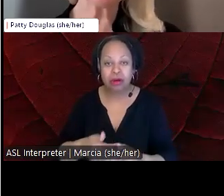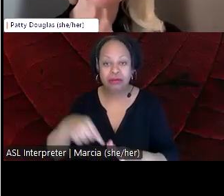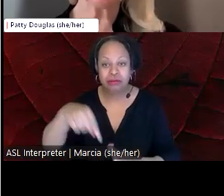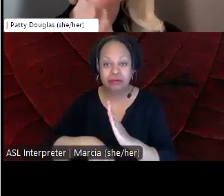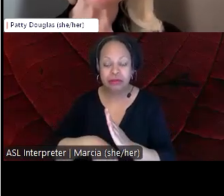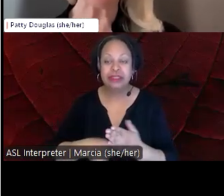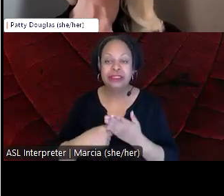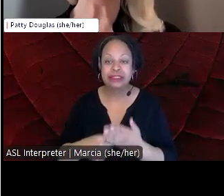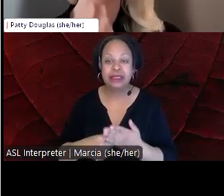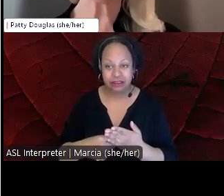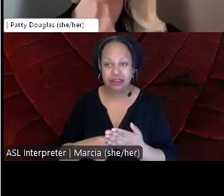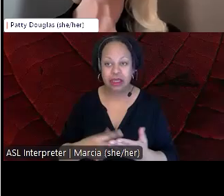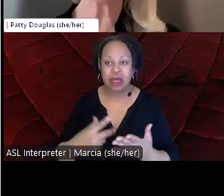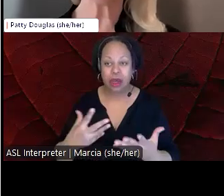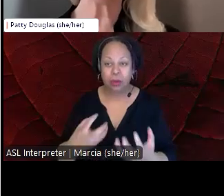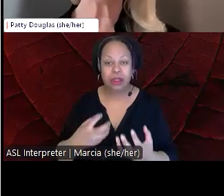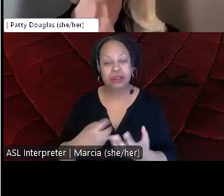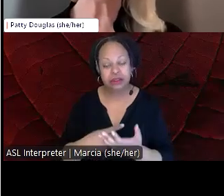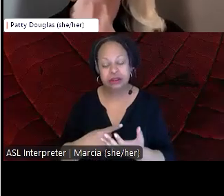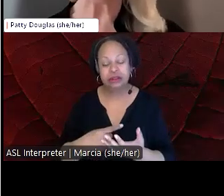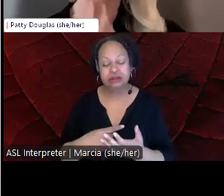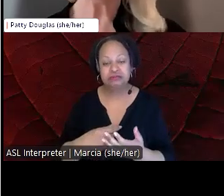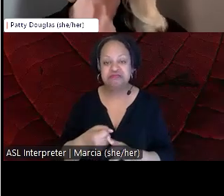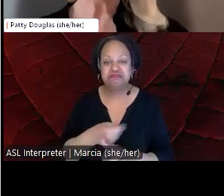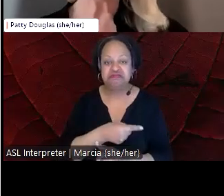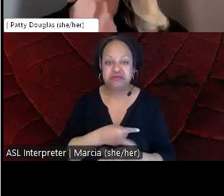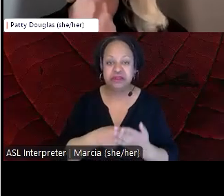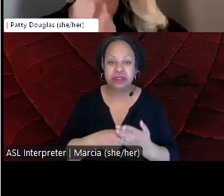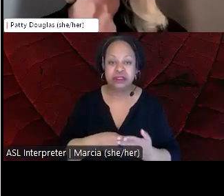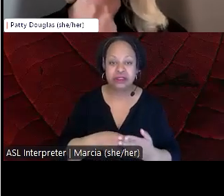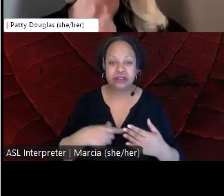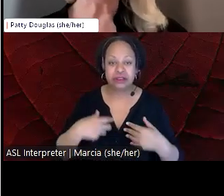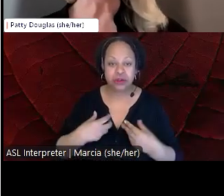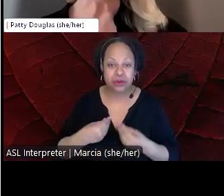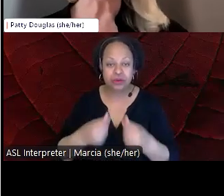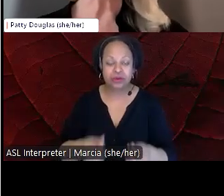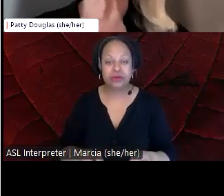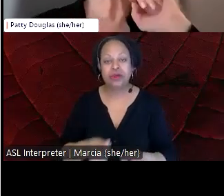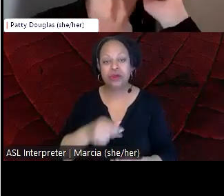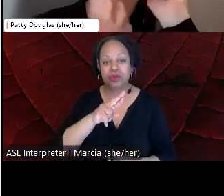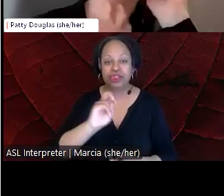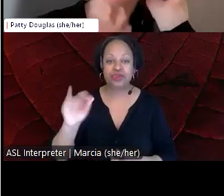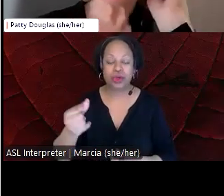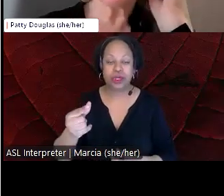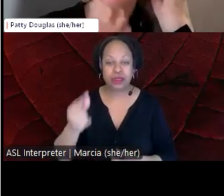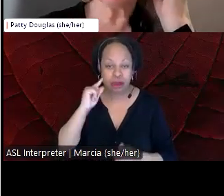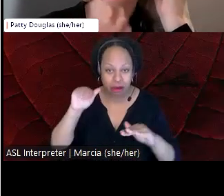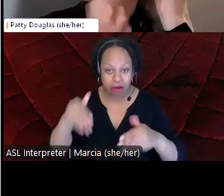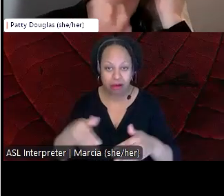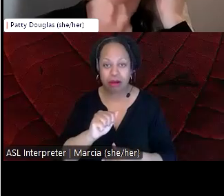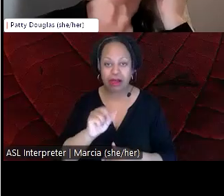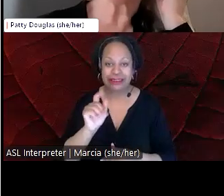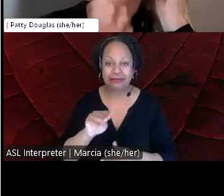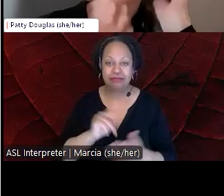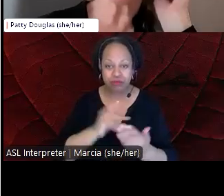du projet Restoring Autism que je mène depuis 2016. C'est là où beaucoup de